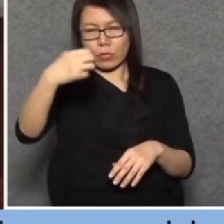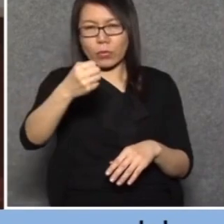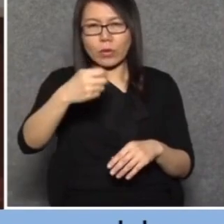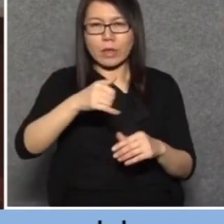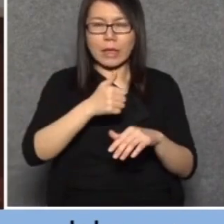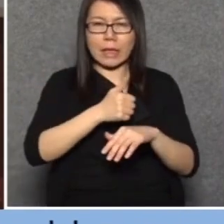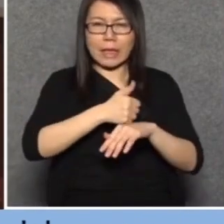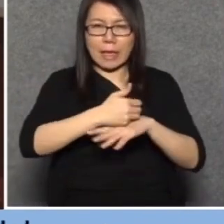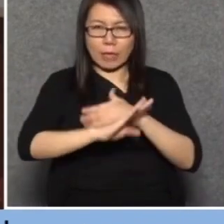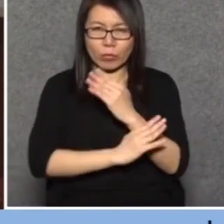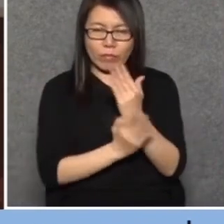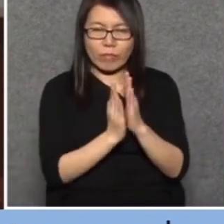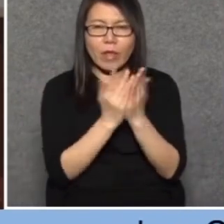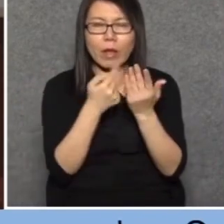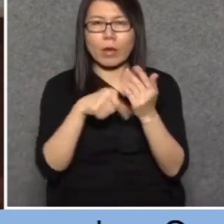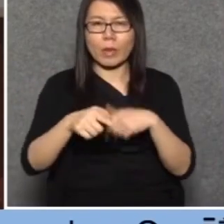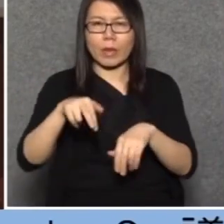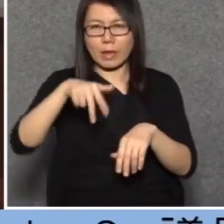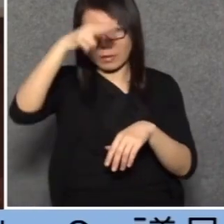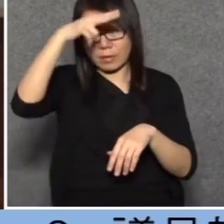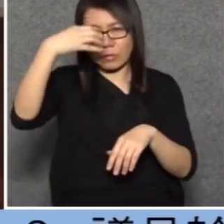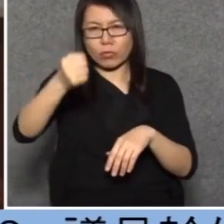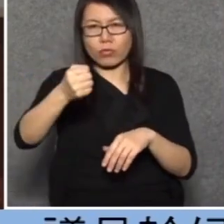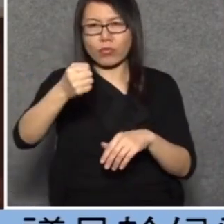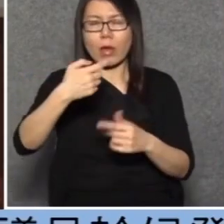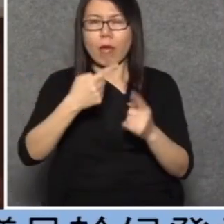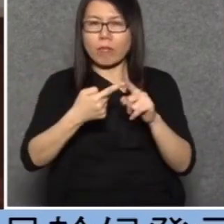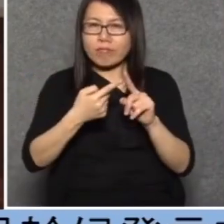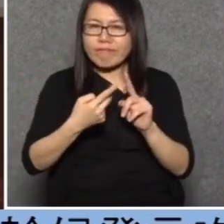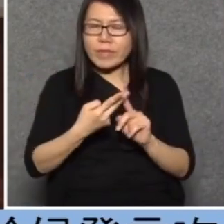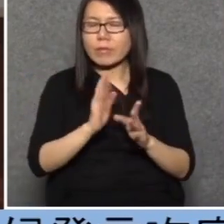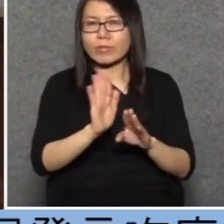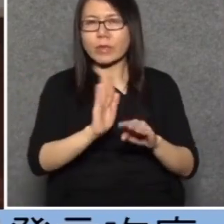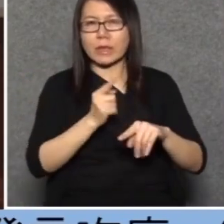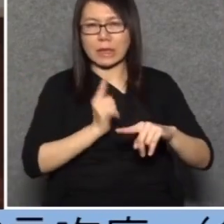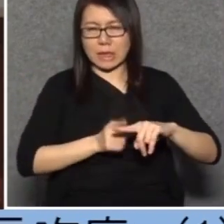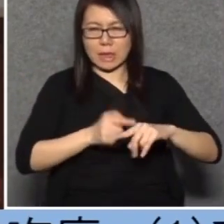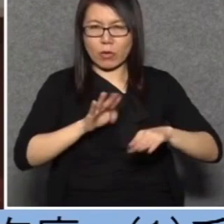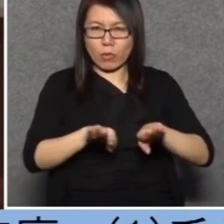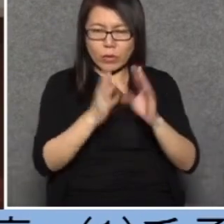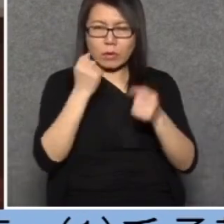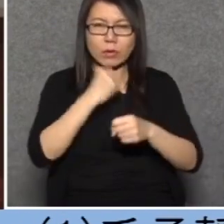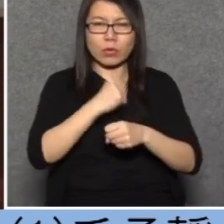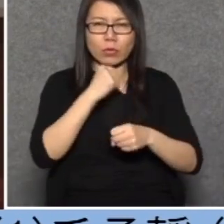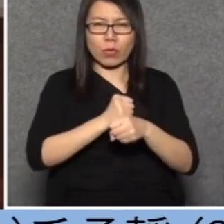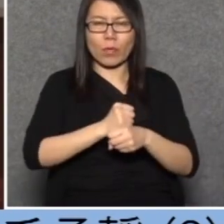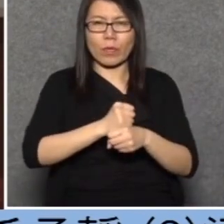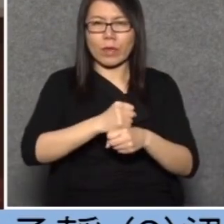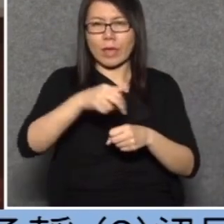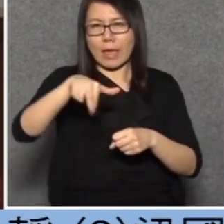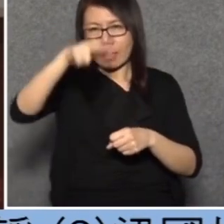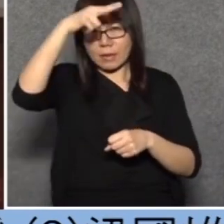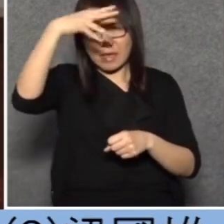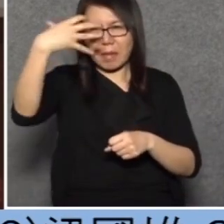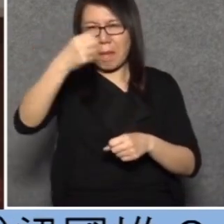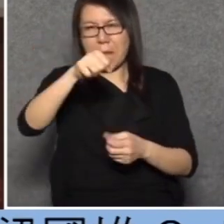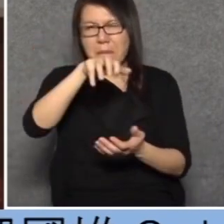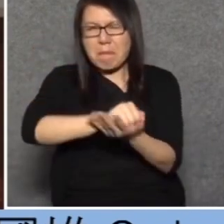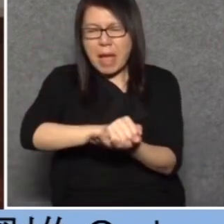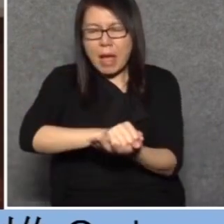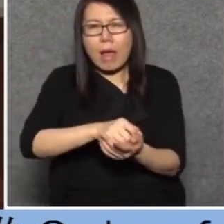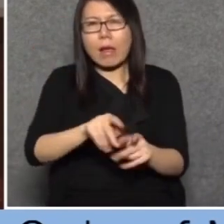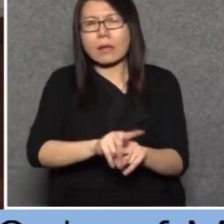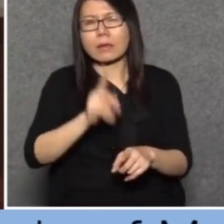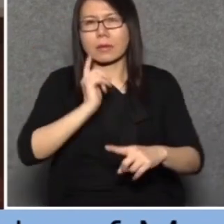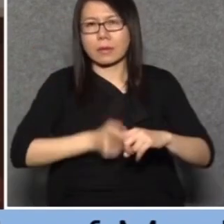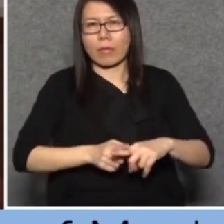基本法，行政主導不但只是行政主導，到真正實行起來就是行政霸道，基本上是一個